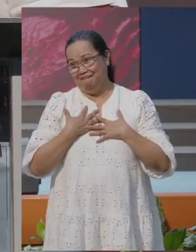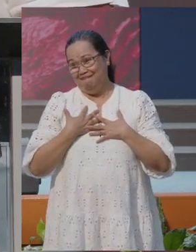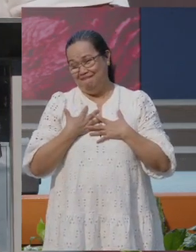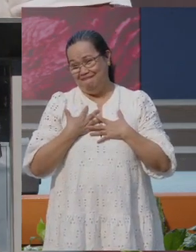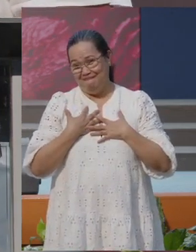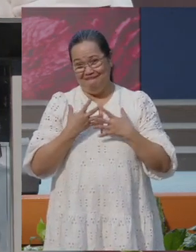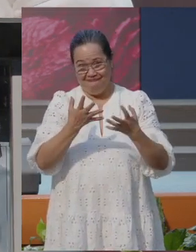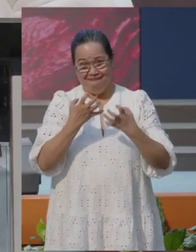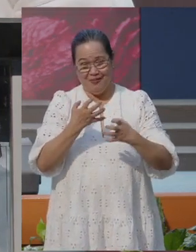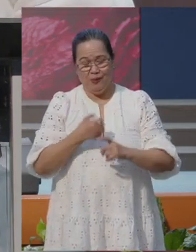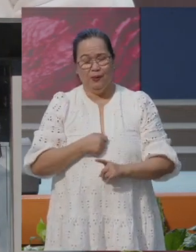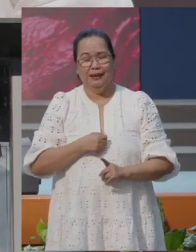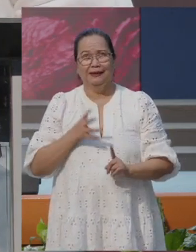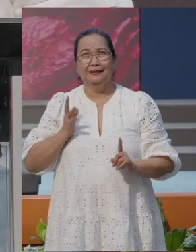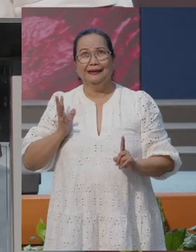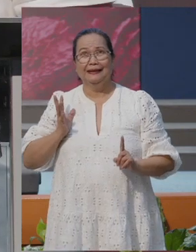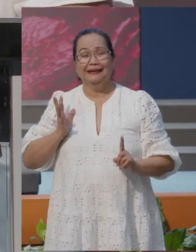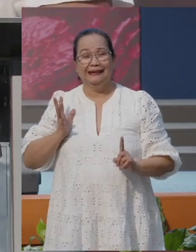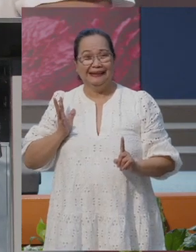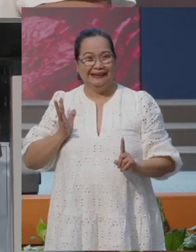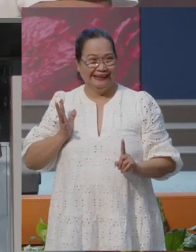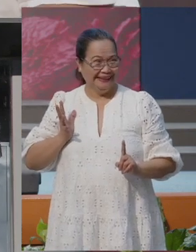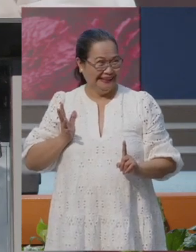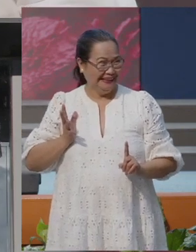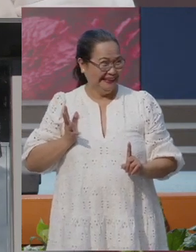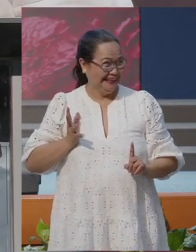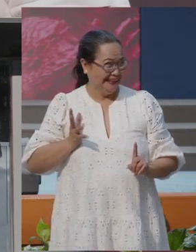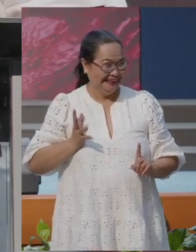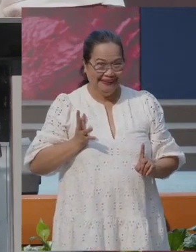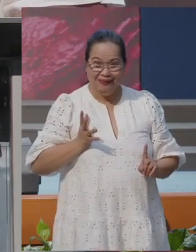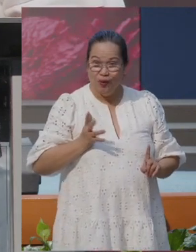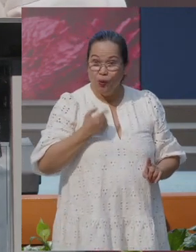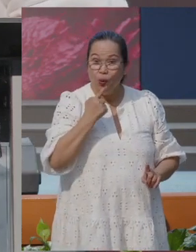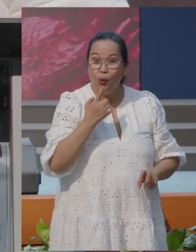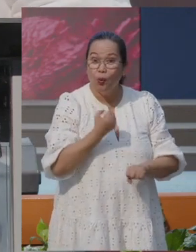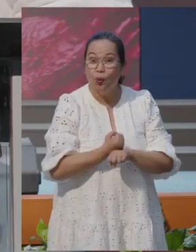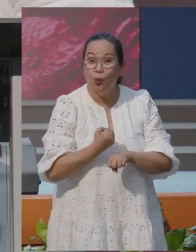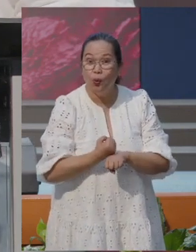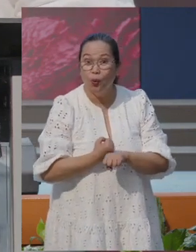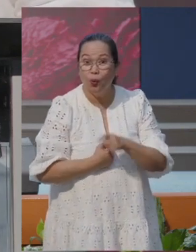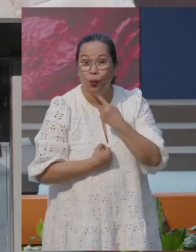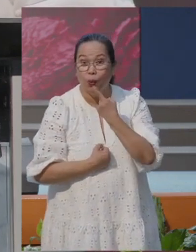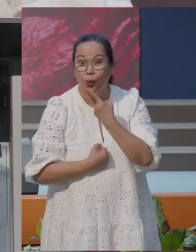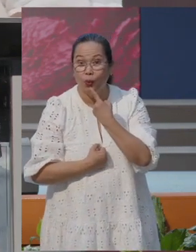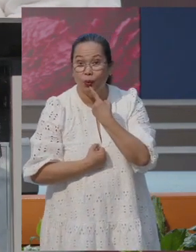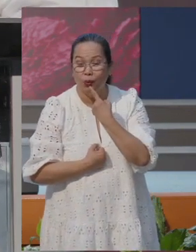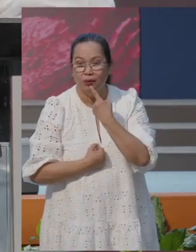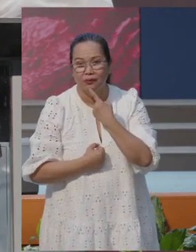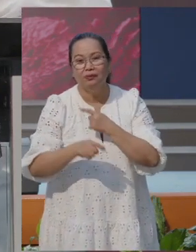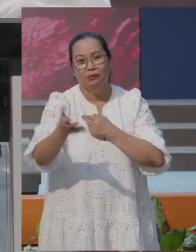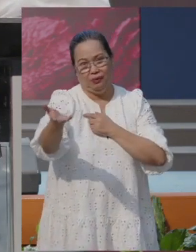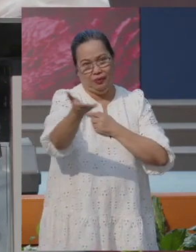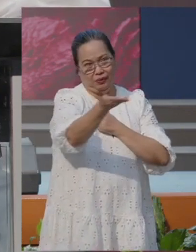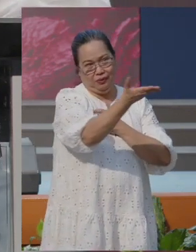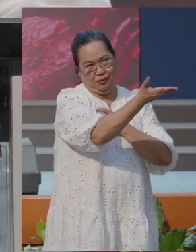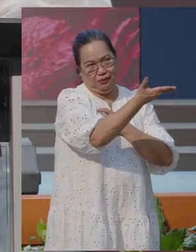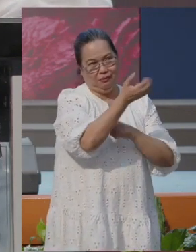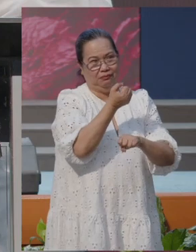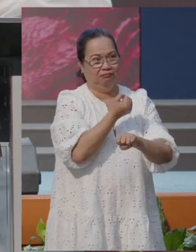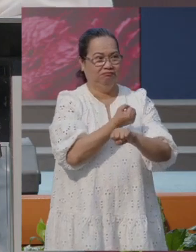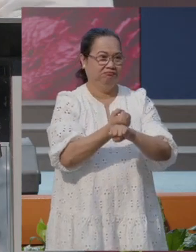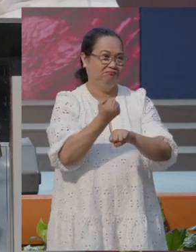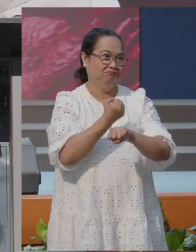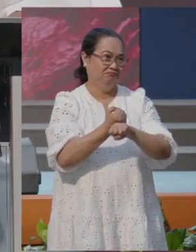parang gusto nyo sapakin. Sinong nahihirapan? Kayo!